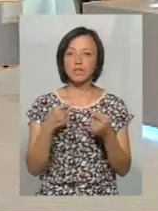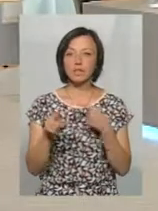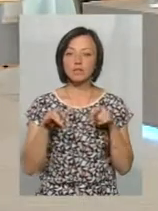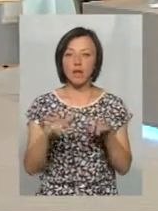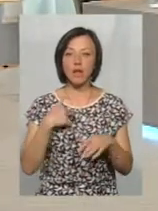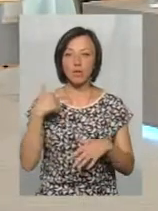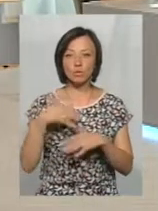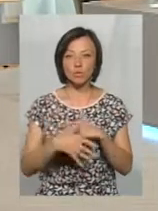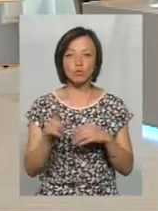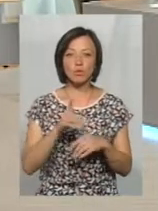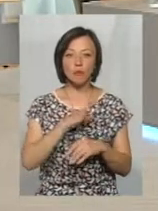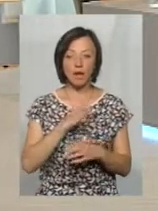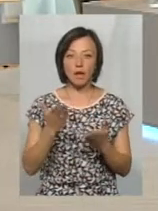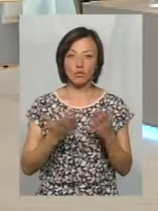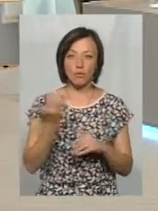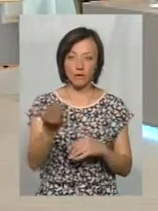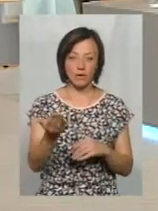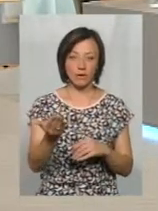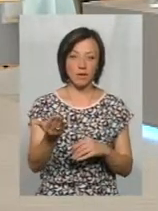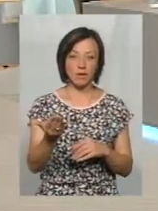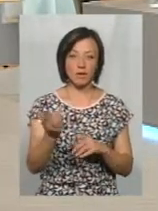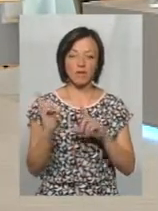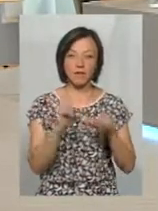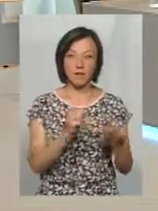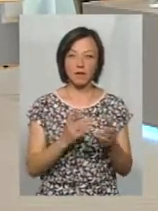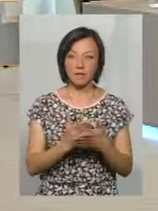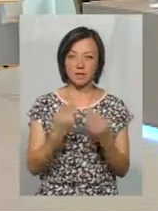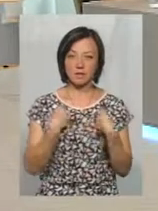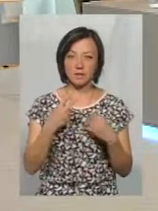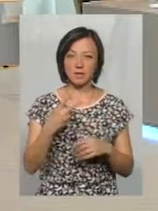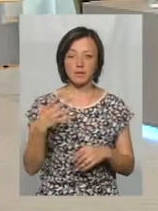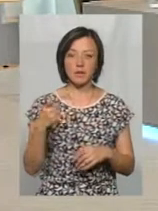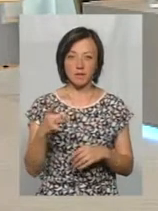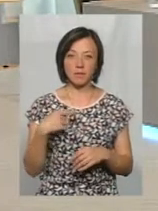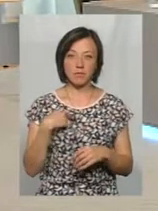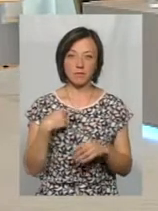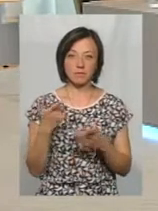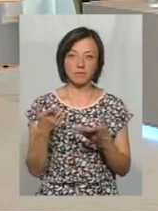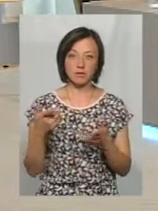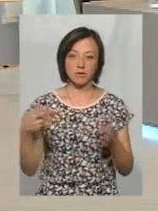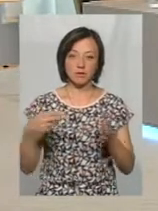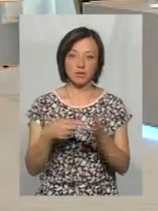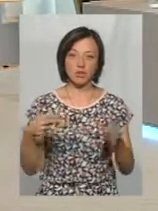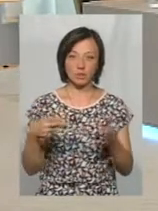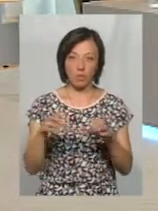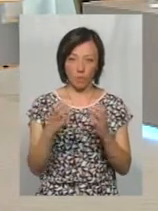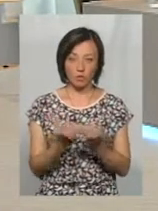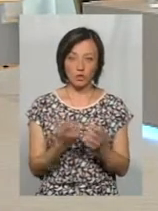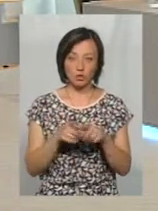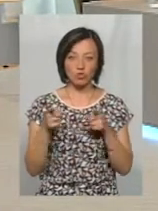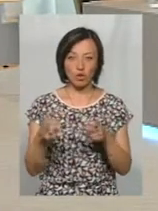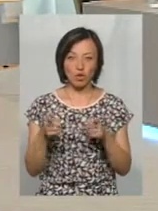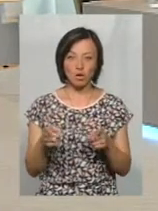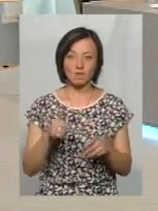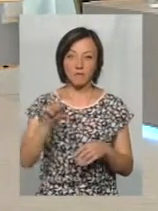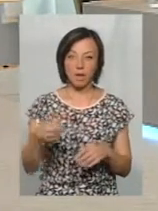розумію, там що було, що якщо ви вийдете в рейсі, надасте нам 25 гривень, ми вам там штрикнемо в колесо. Так, це вже шантаж, це